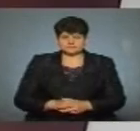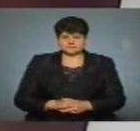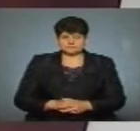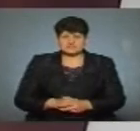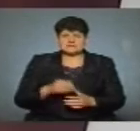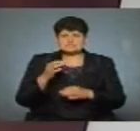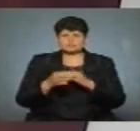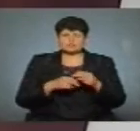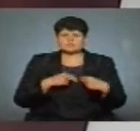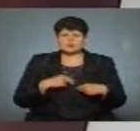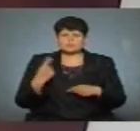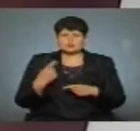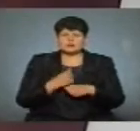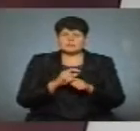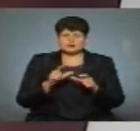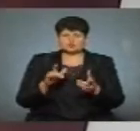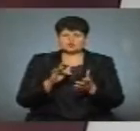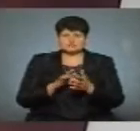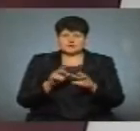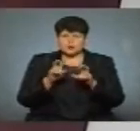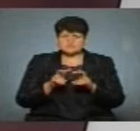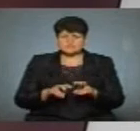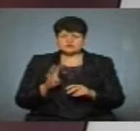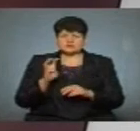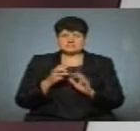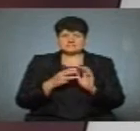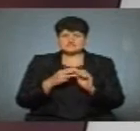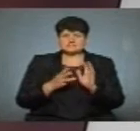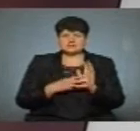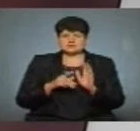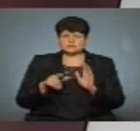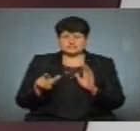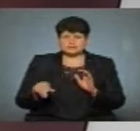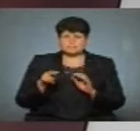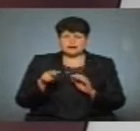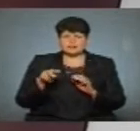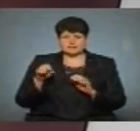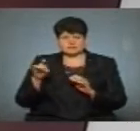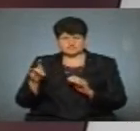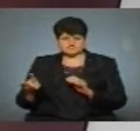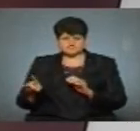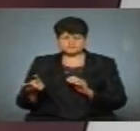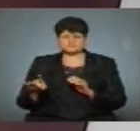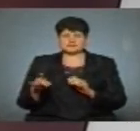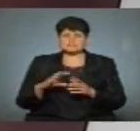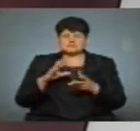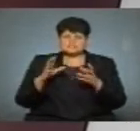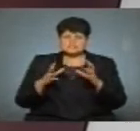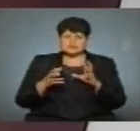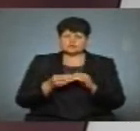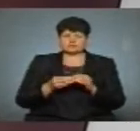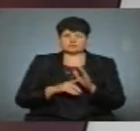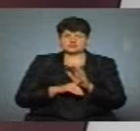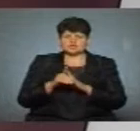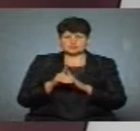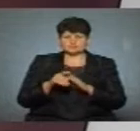За добу працівники обласного лабораторного центру обстежили 418 осіб методом полімеразно-ланцюгової реакції. Загалом від початку